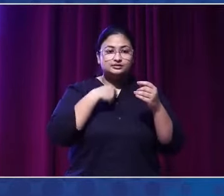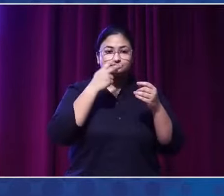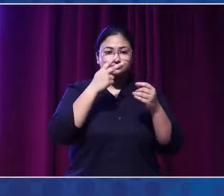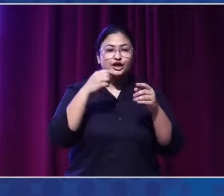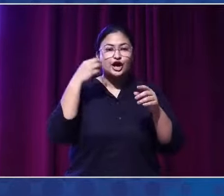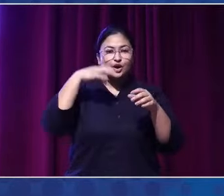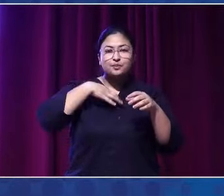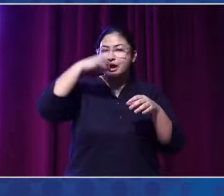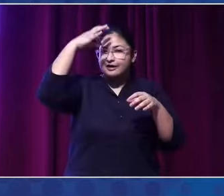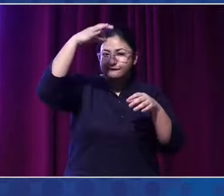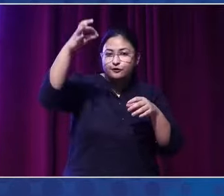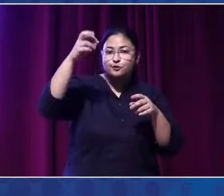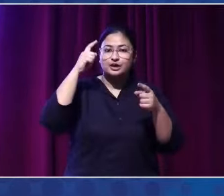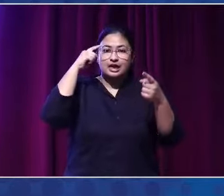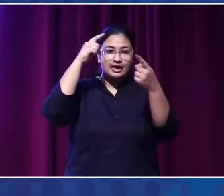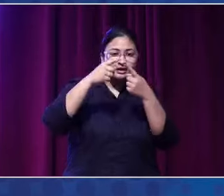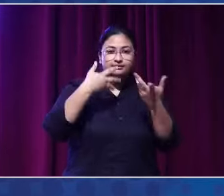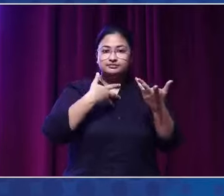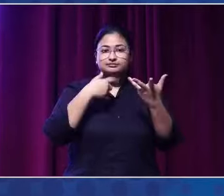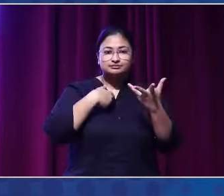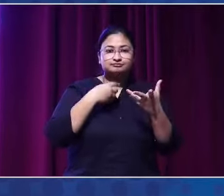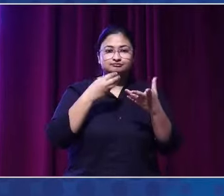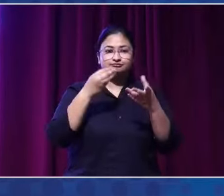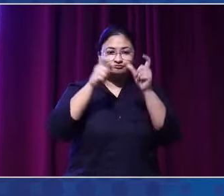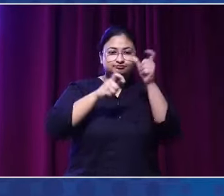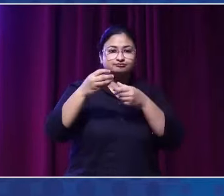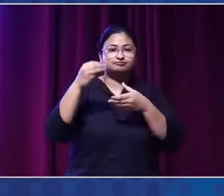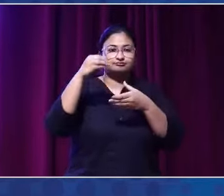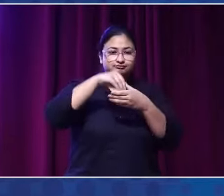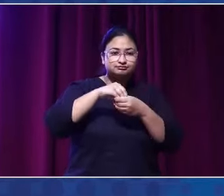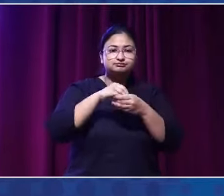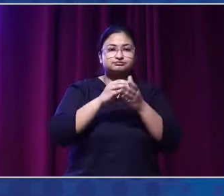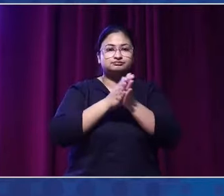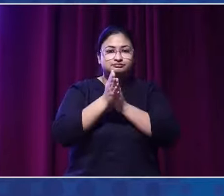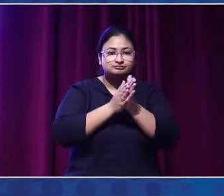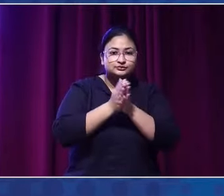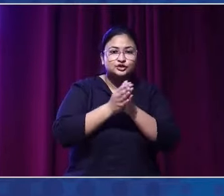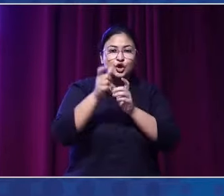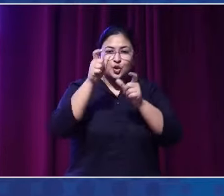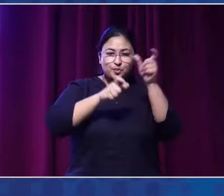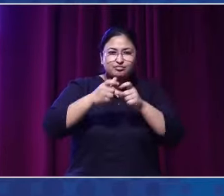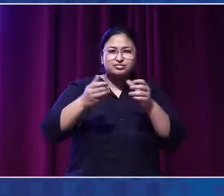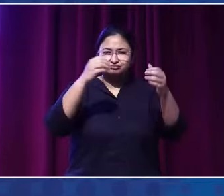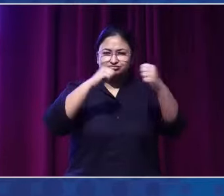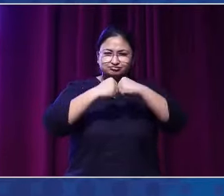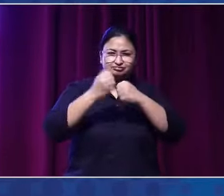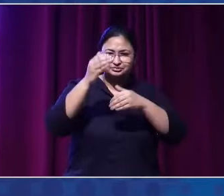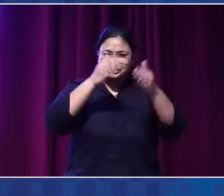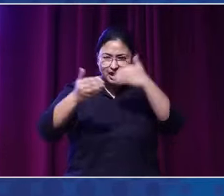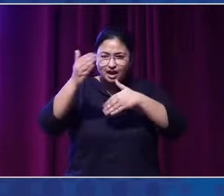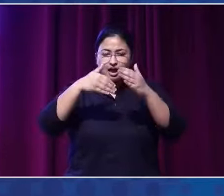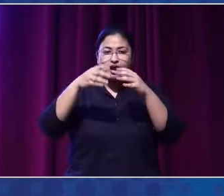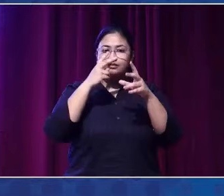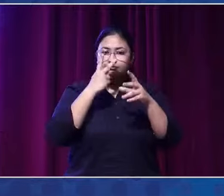को लेकर चमक है, जो डेमोक्रेसी में पार्टिसिपेशन को लेकर चमक थी, जो क्राउड थी, जो भीड़ थी, उसमें हमने उसको